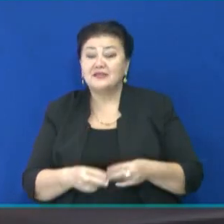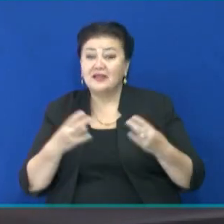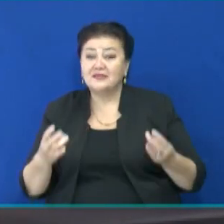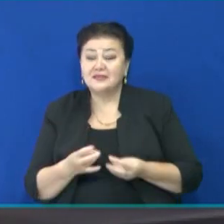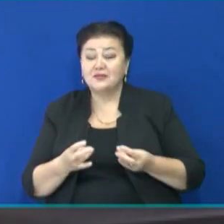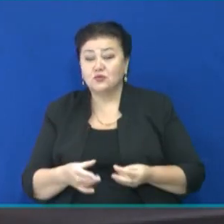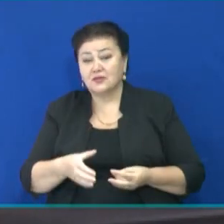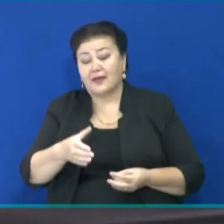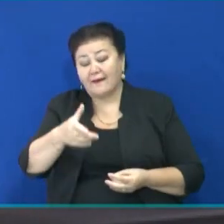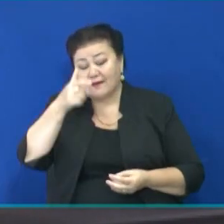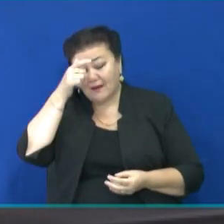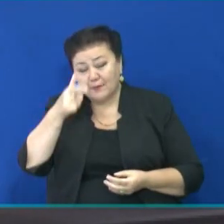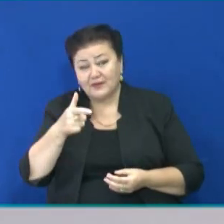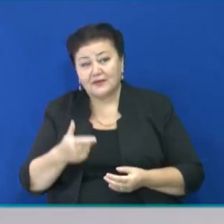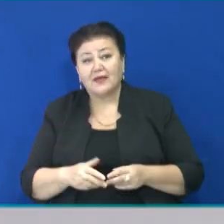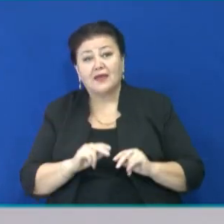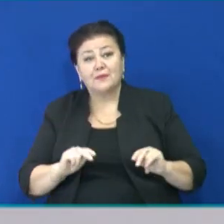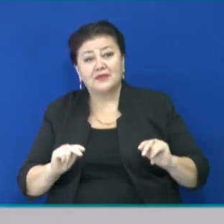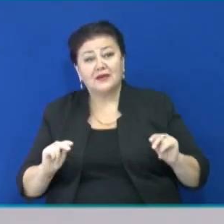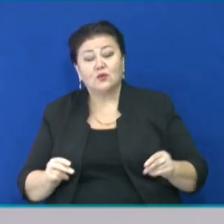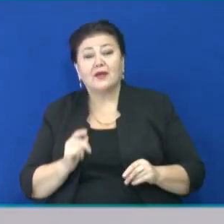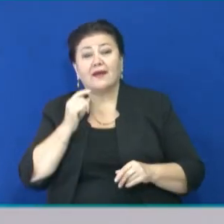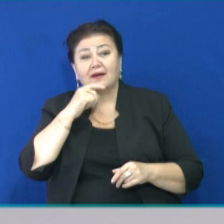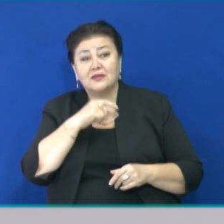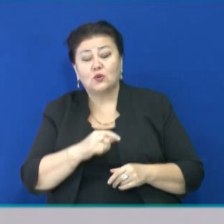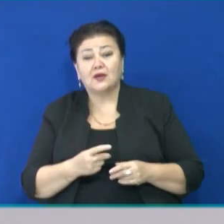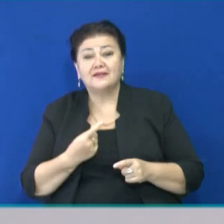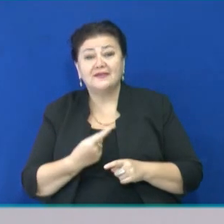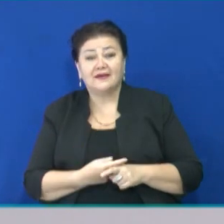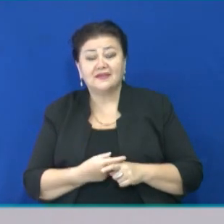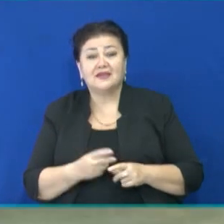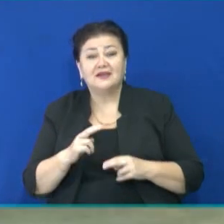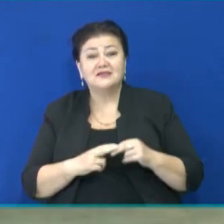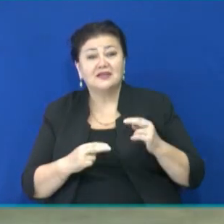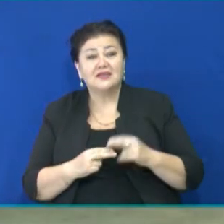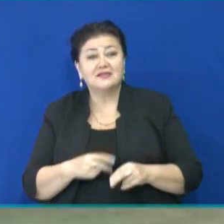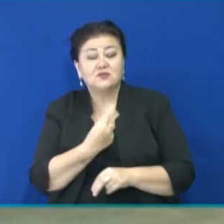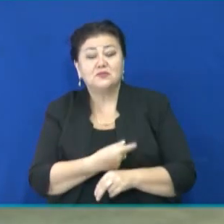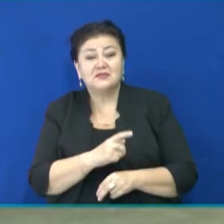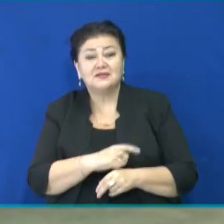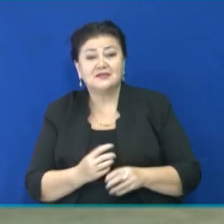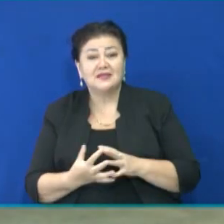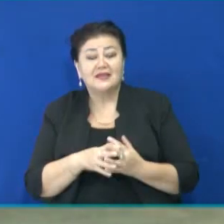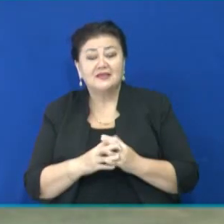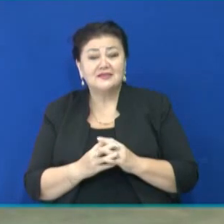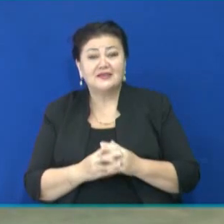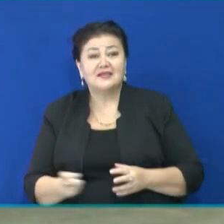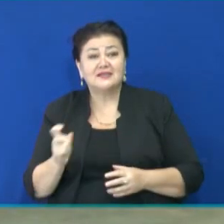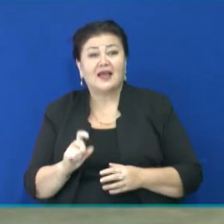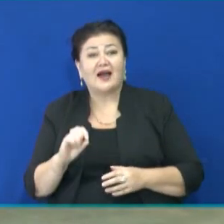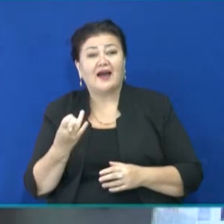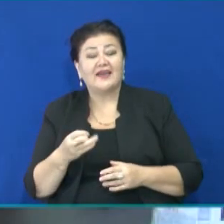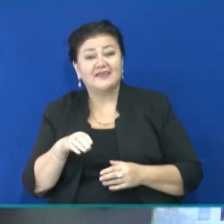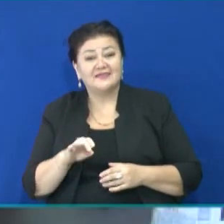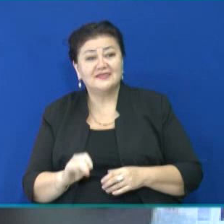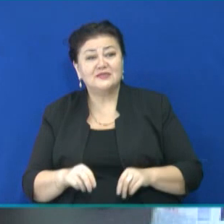200 гранттың 190-ы педагогикалық, экономикалық, техникалық, құрылыс, медициналық, ауыл шаруашылығы және IT